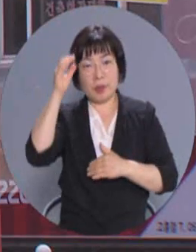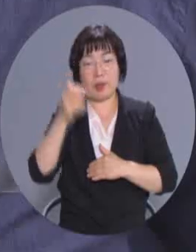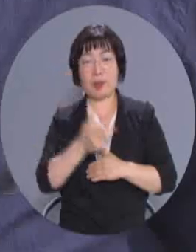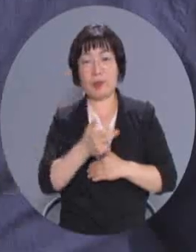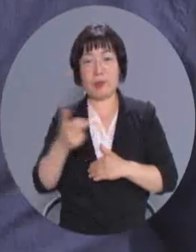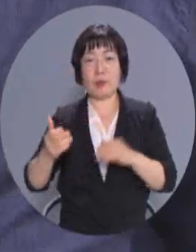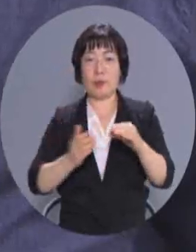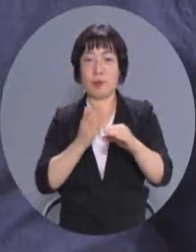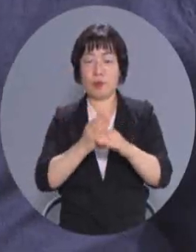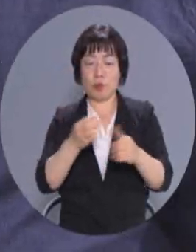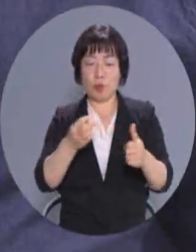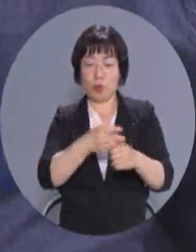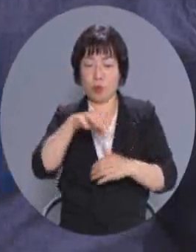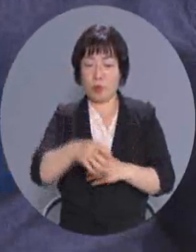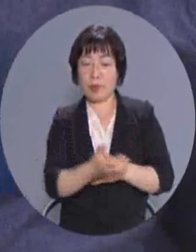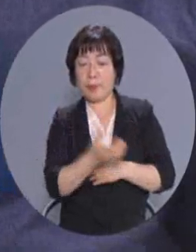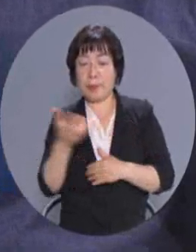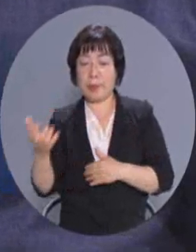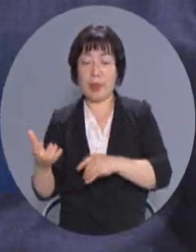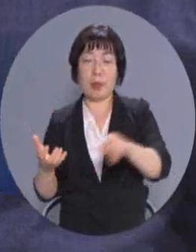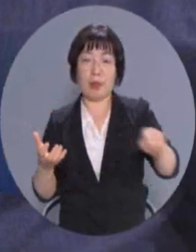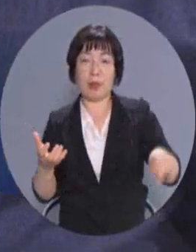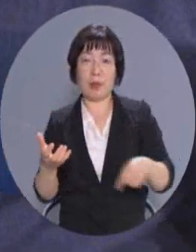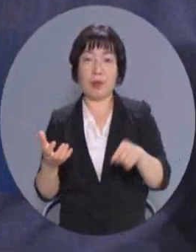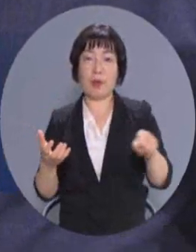있습니다. 군청이 새청사로 이전한 뒤에